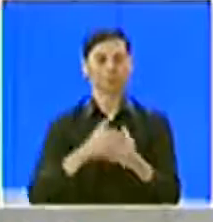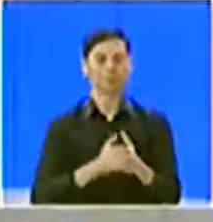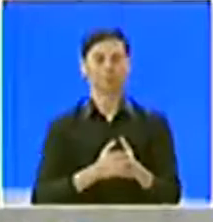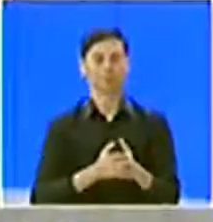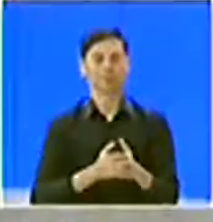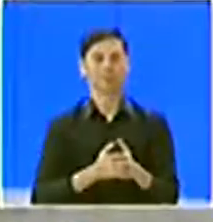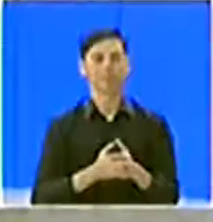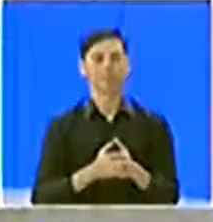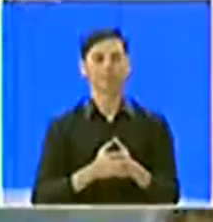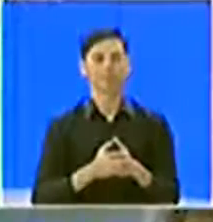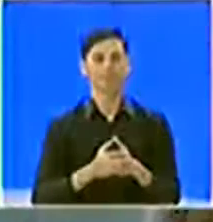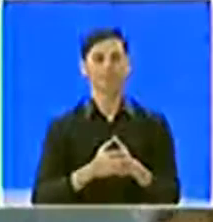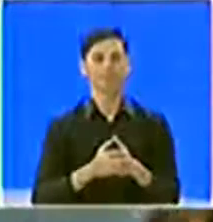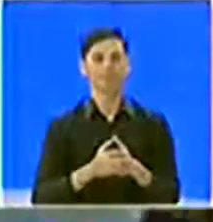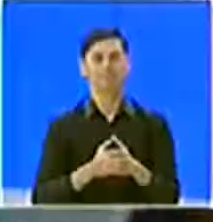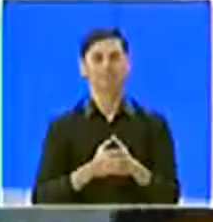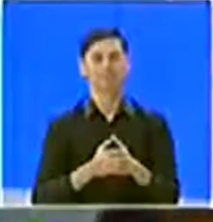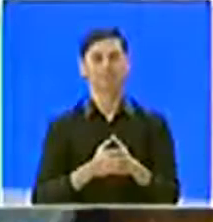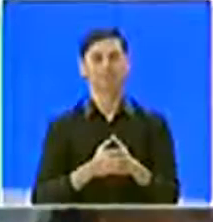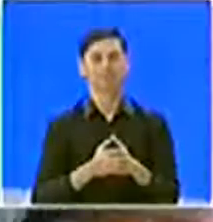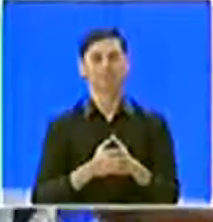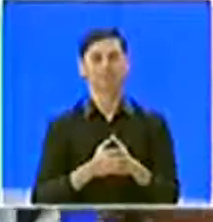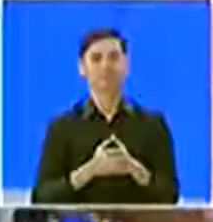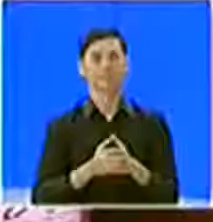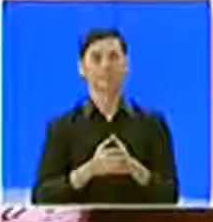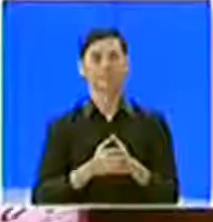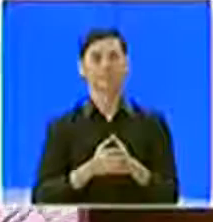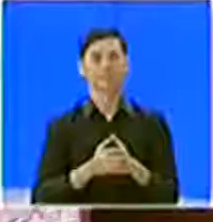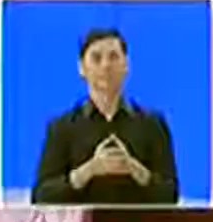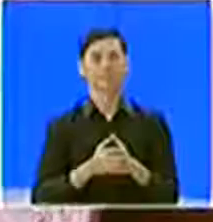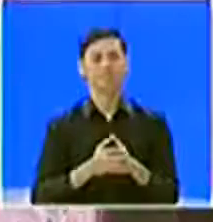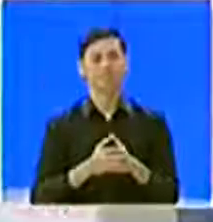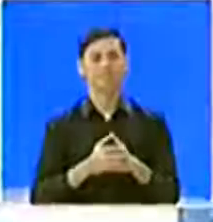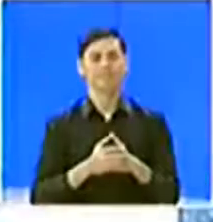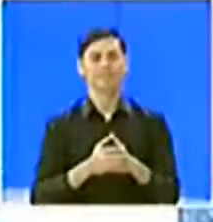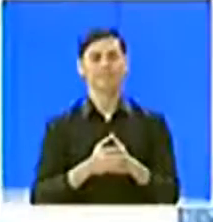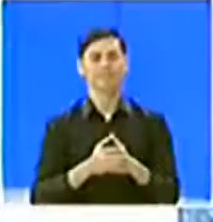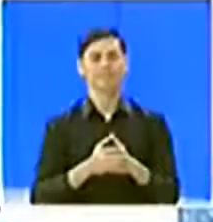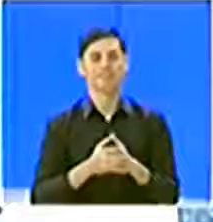Ajeng Wulandari, Andri Setiawan, MNC Media, Jakarta.